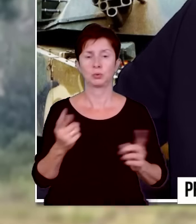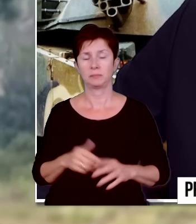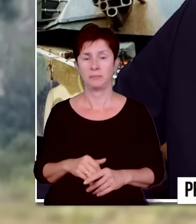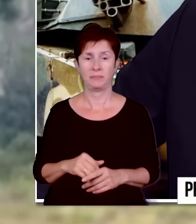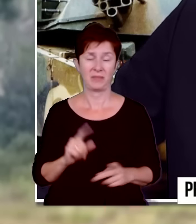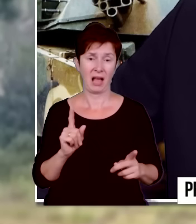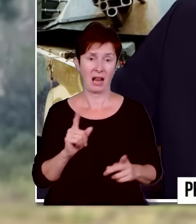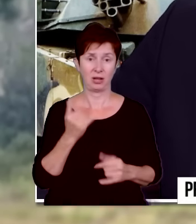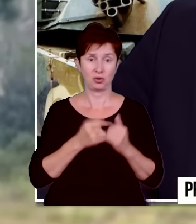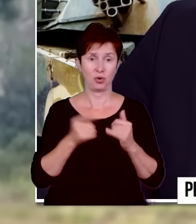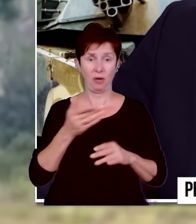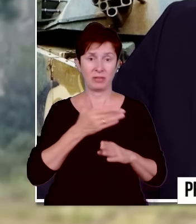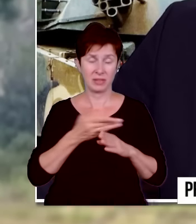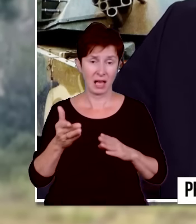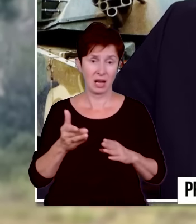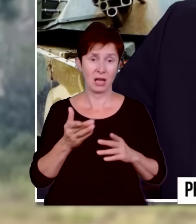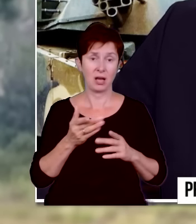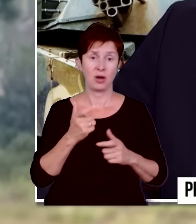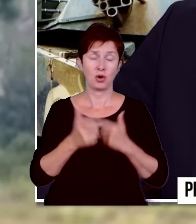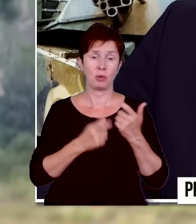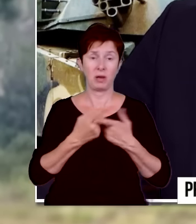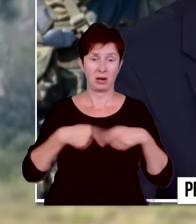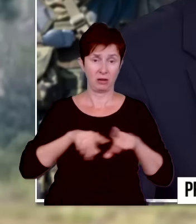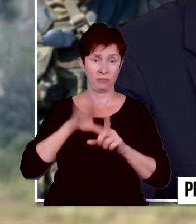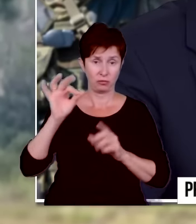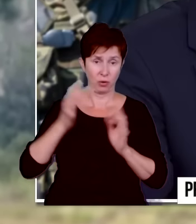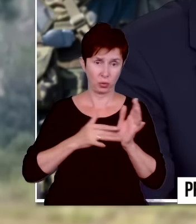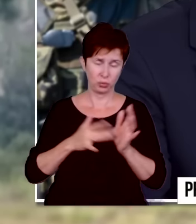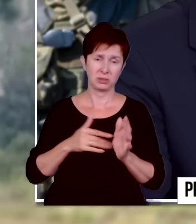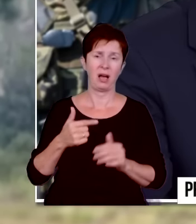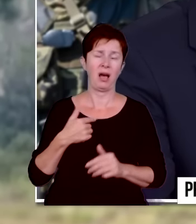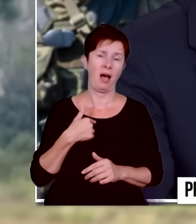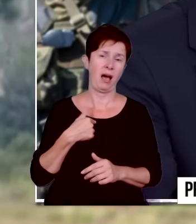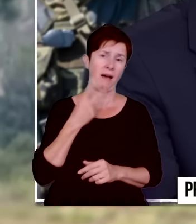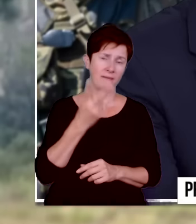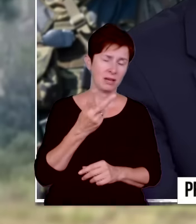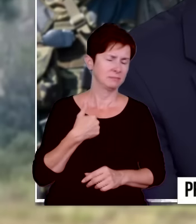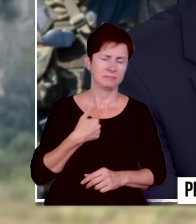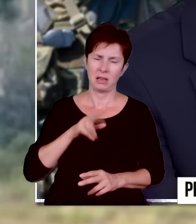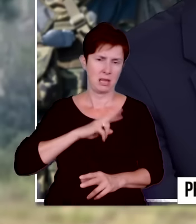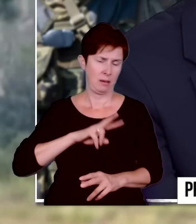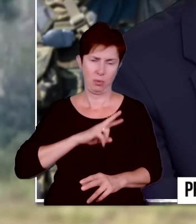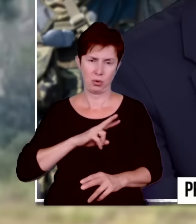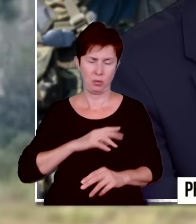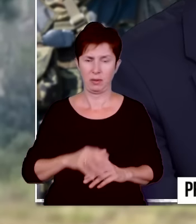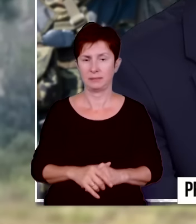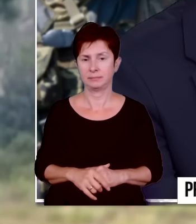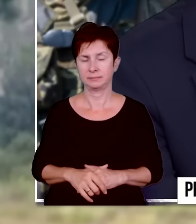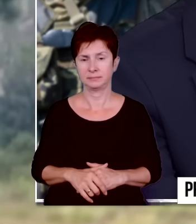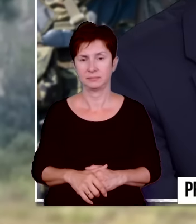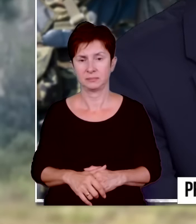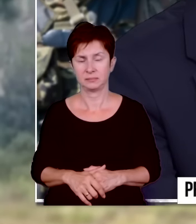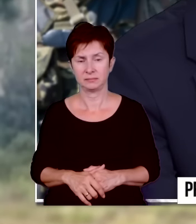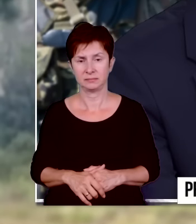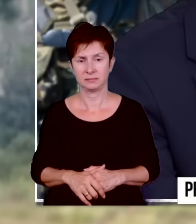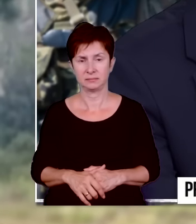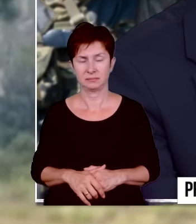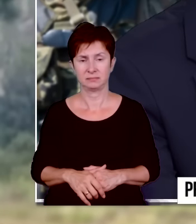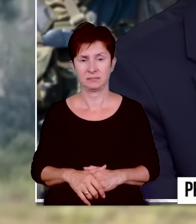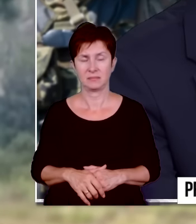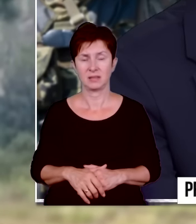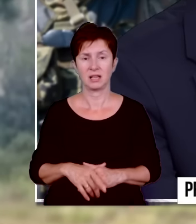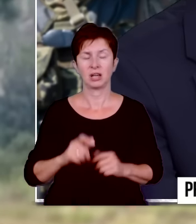kontynuował politykę czy realizował politykę Donalda tus realizuje Czy widać że kosianka myś personalnie tak bo te zwolnienia generałów